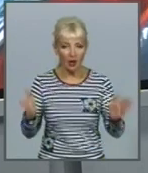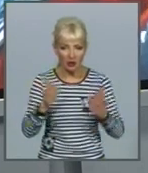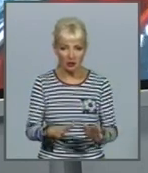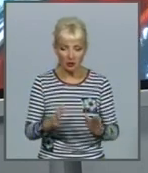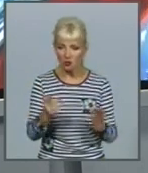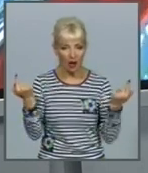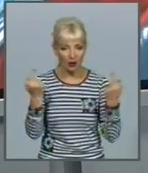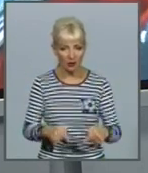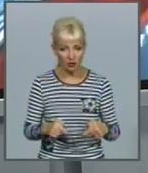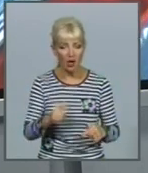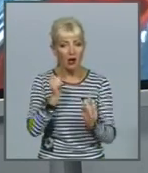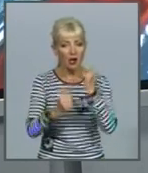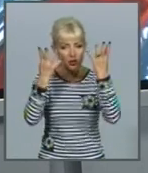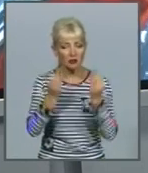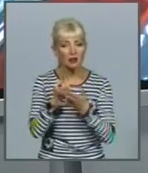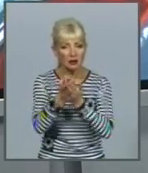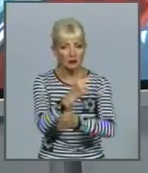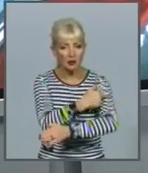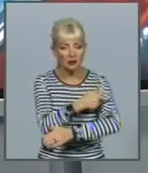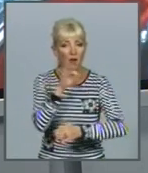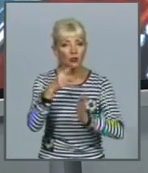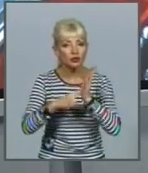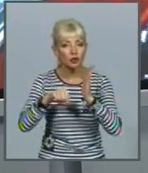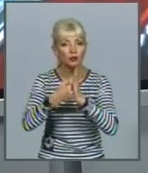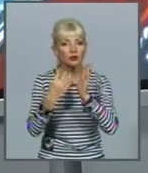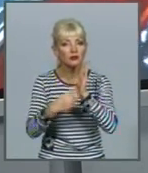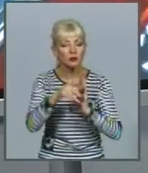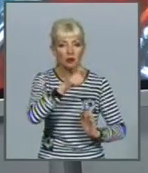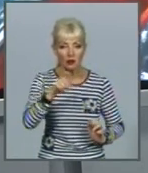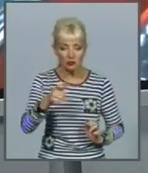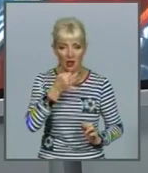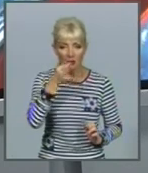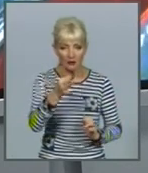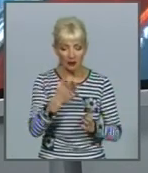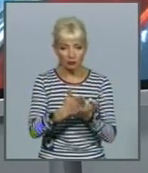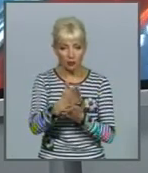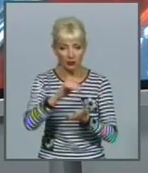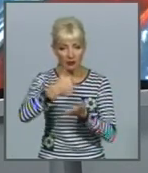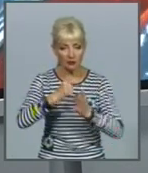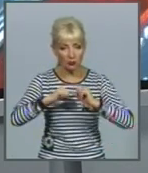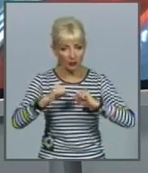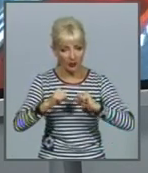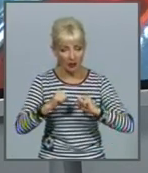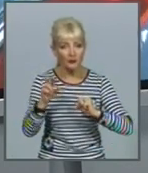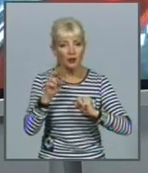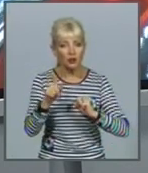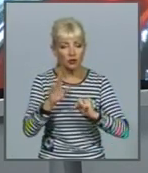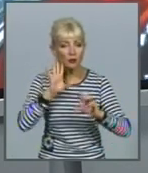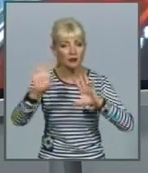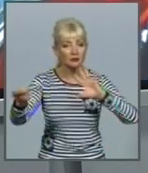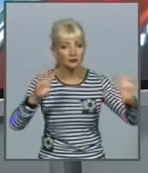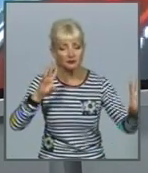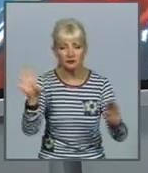Щодня госпіталізують від 60 до 90 осіб, повідомили у профільному департаменті. Аби розмістити всіх хворих, у тому числі тих,